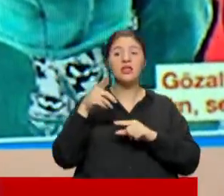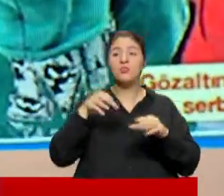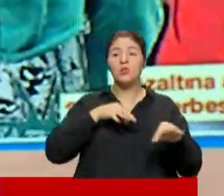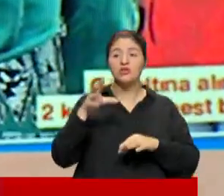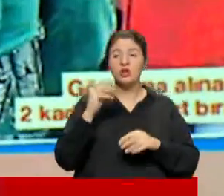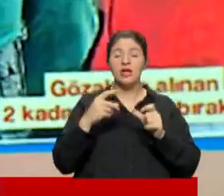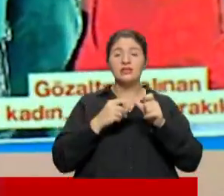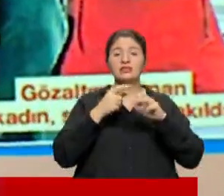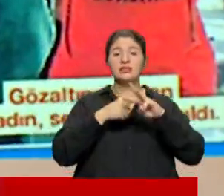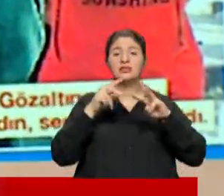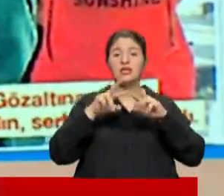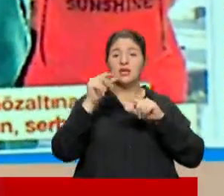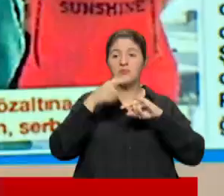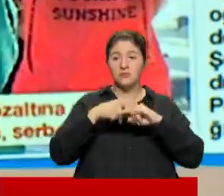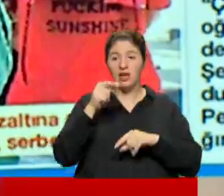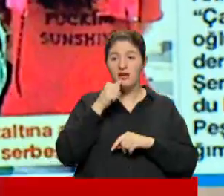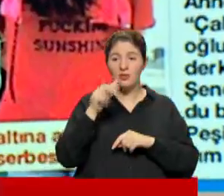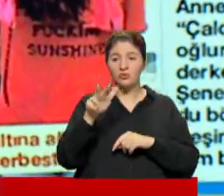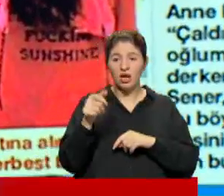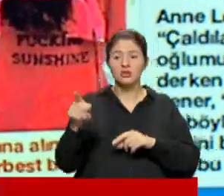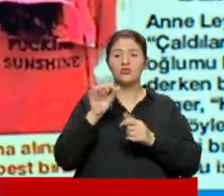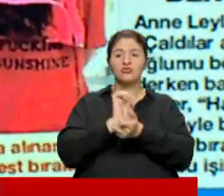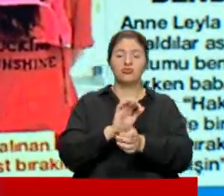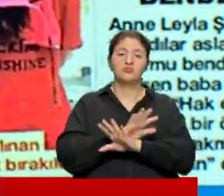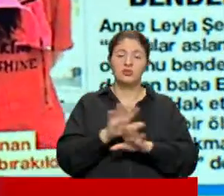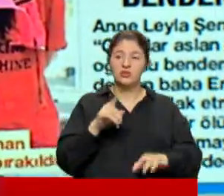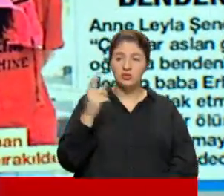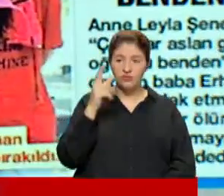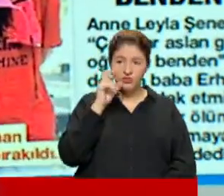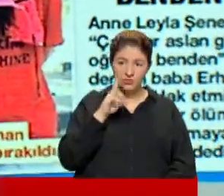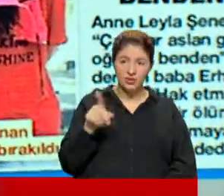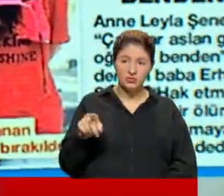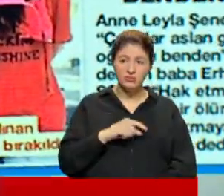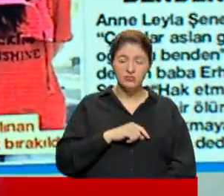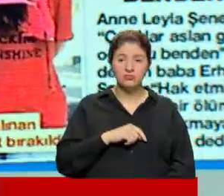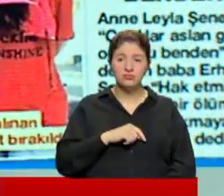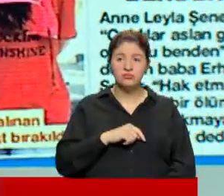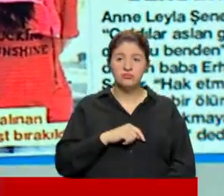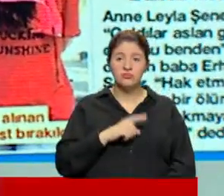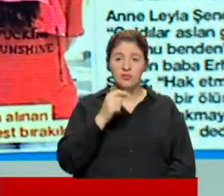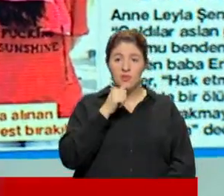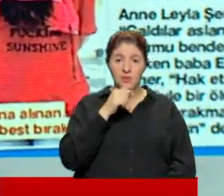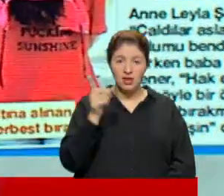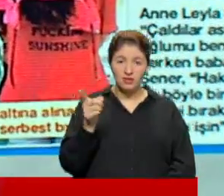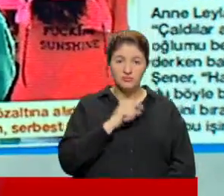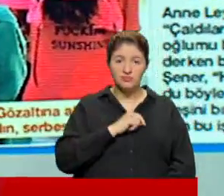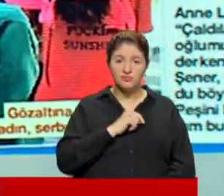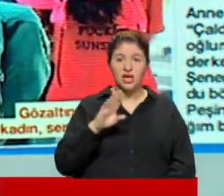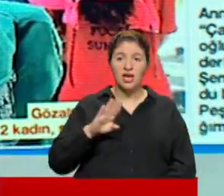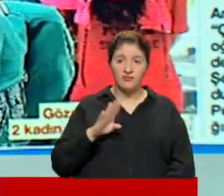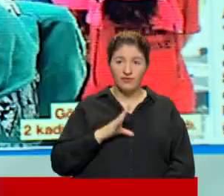cinayete her kesimden de tepkiler yağdı yandaki fotoğrafa bir bakar mısınız bir baba